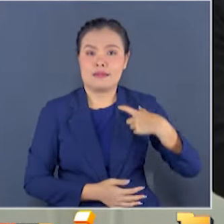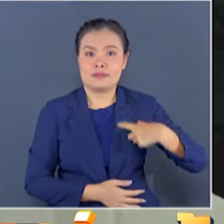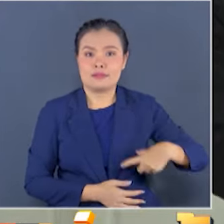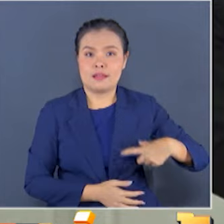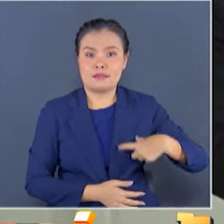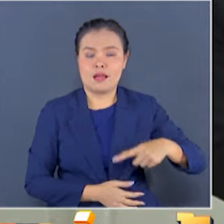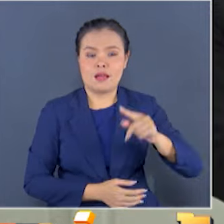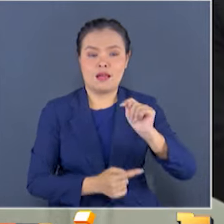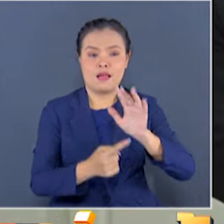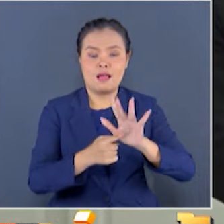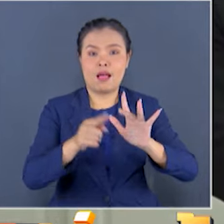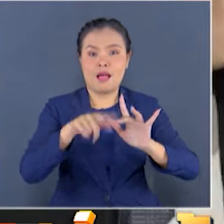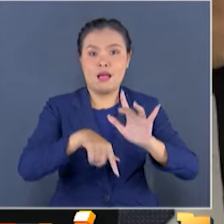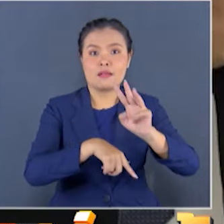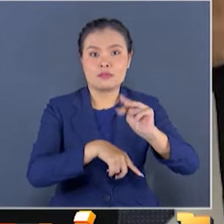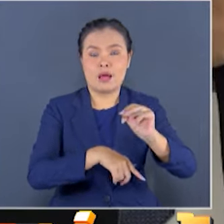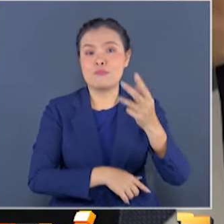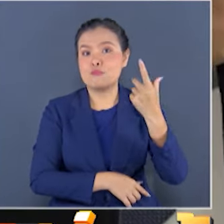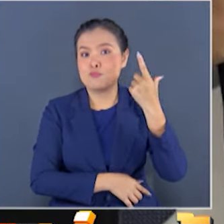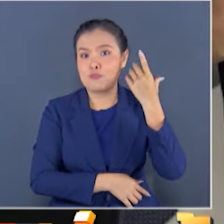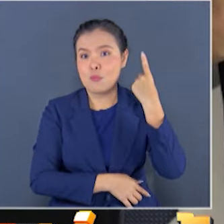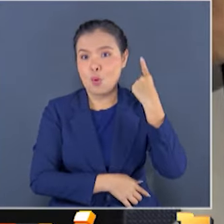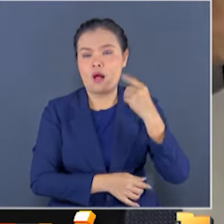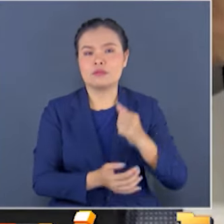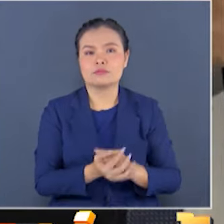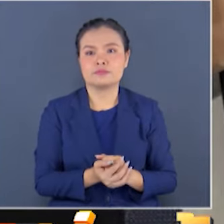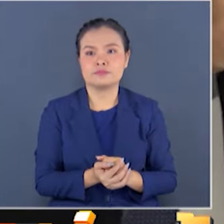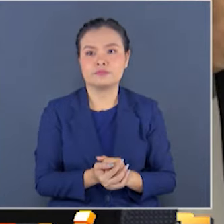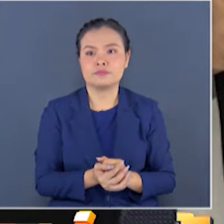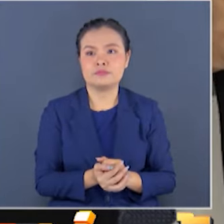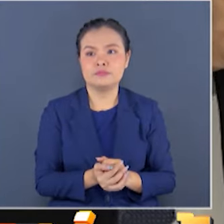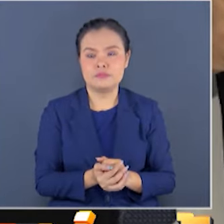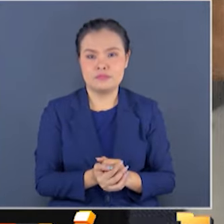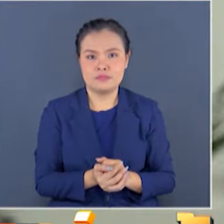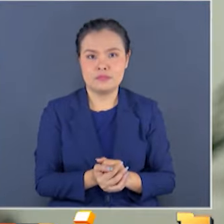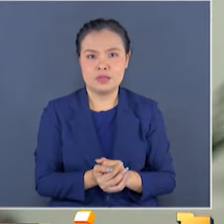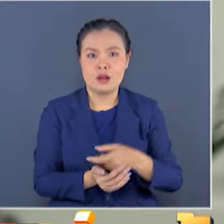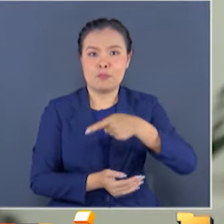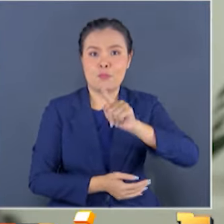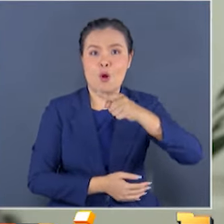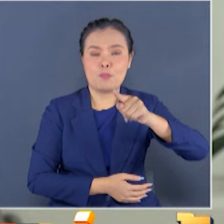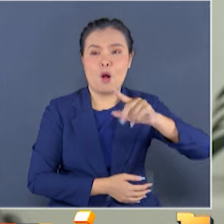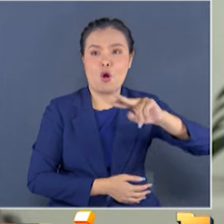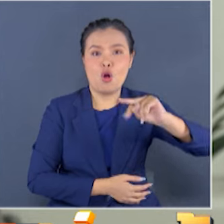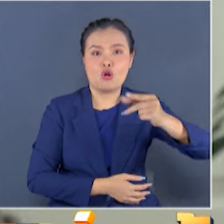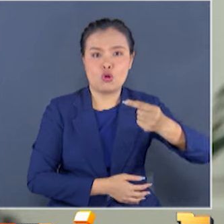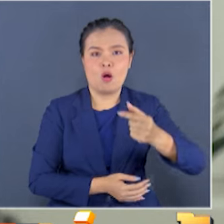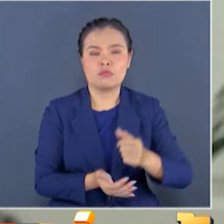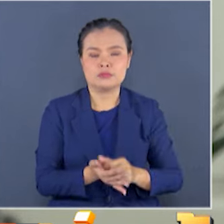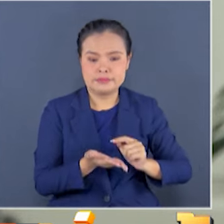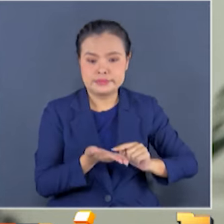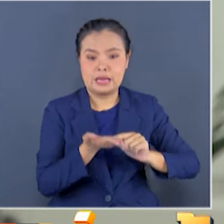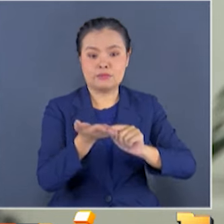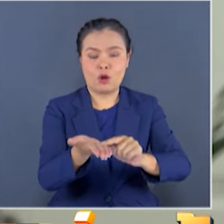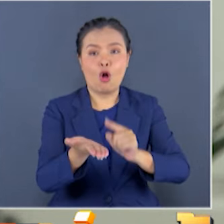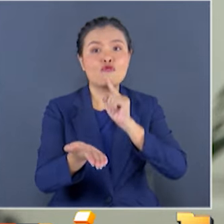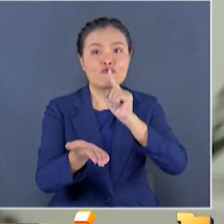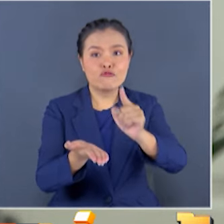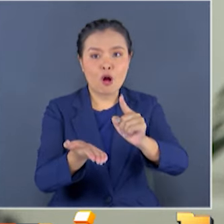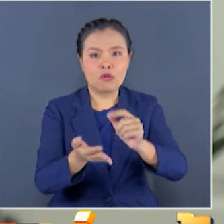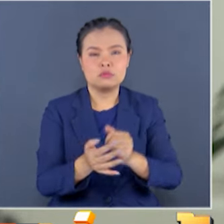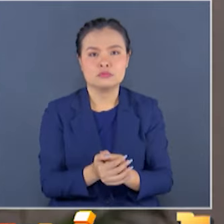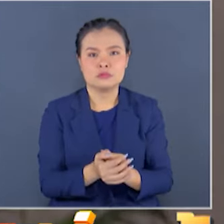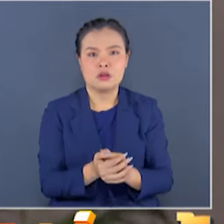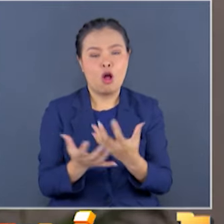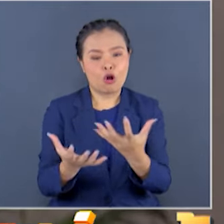สิทธาเบี้ยบังเกิดนะคะเมื่อวานนี้ไปที่สำนักงานป้องกันและปราบปรามการฟอกเงินหรือปปง.ไปยื่นคำร้องค่ะขอให้มีการ